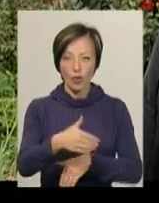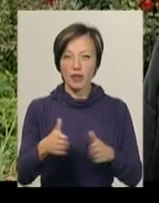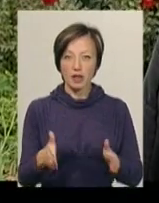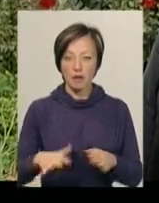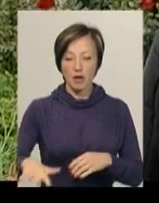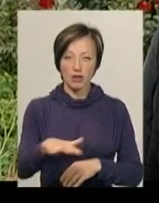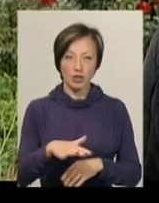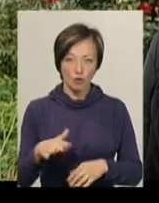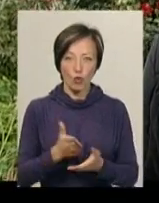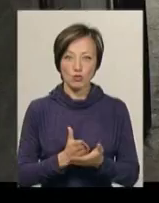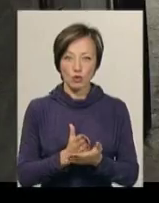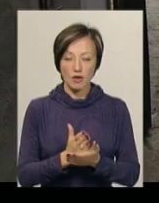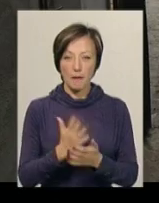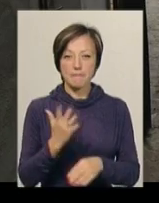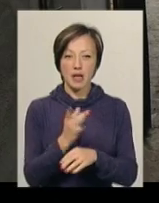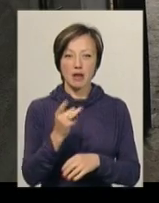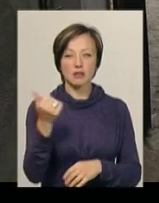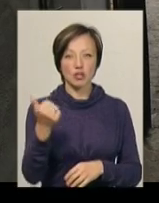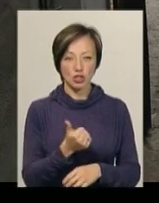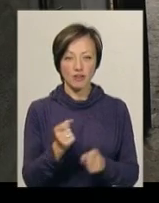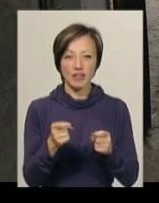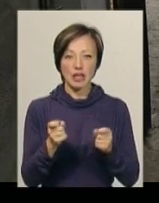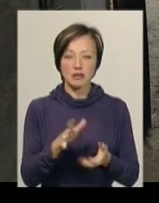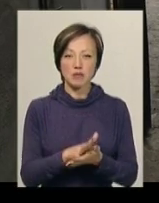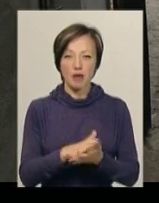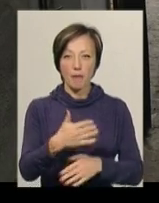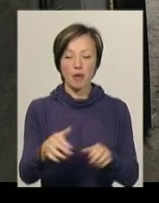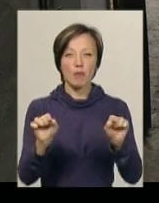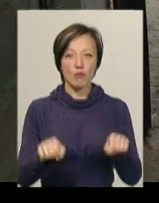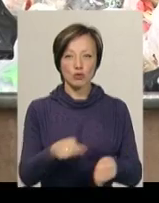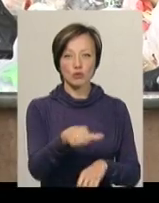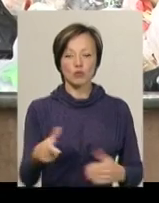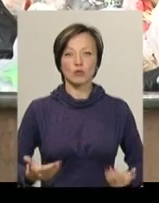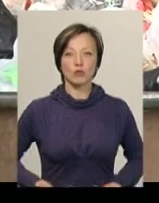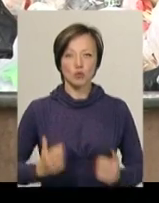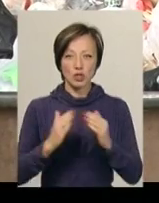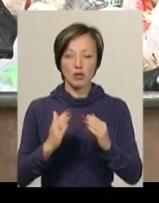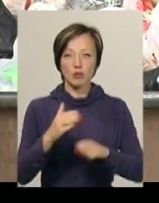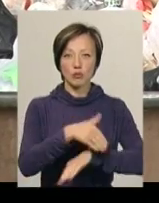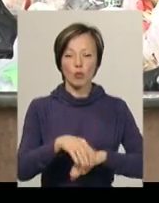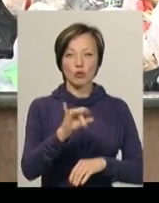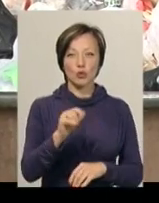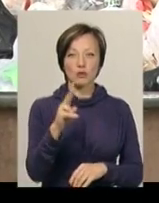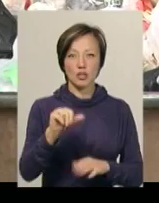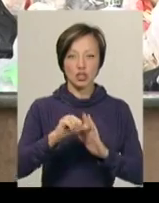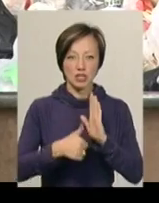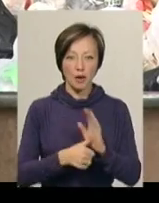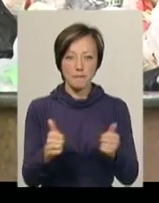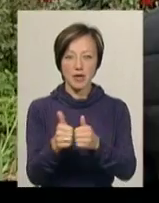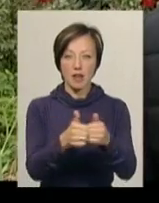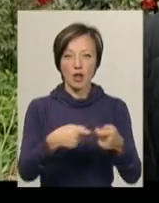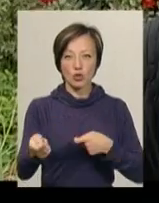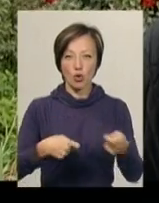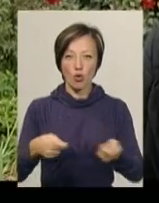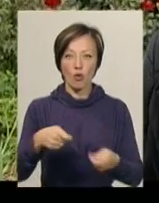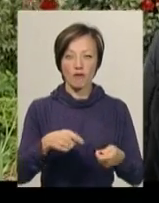контейнерний майданчик вони обслуговують 5 разів на тиждень. Викидати сміття у баки можуть мешканці будинку на Проскурівській, 16 і прилеглі торгові точки. Ми